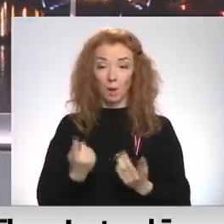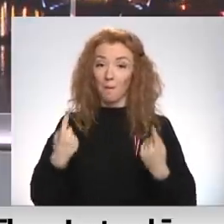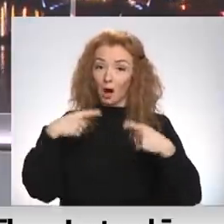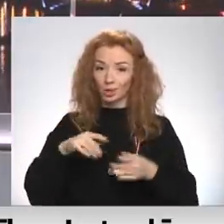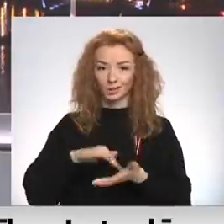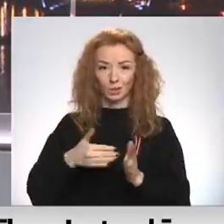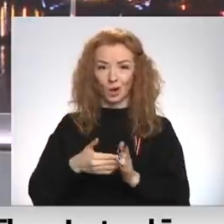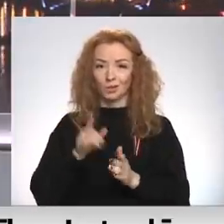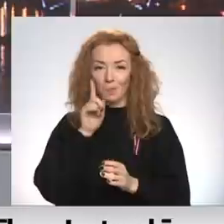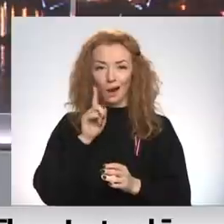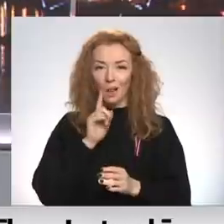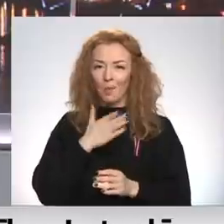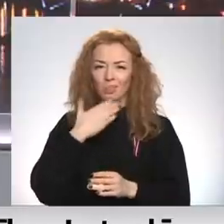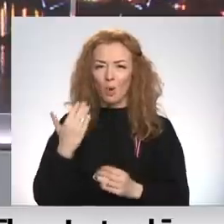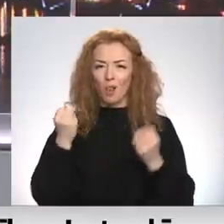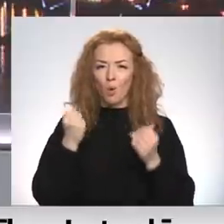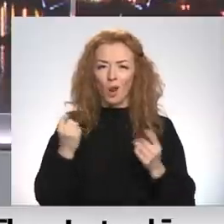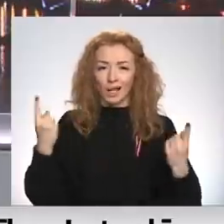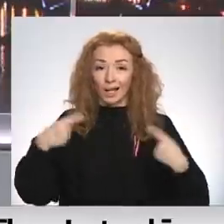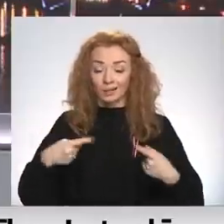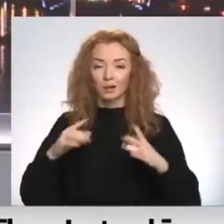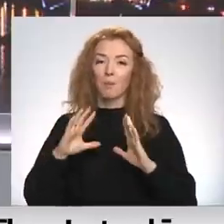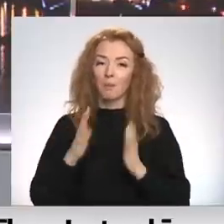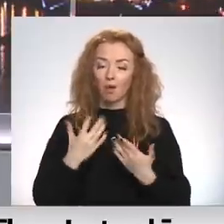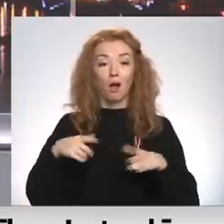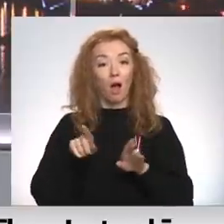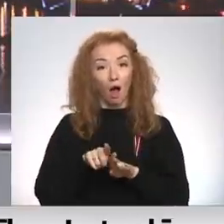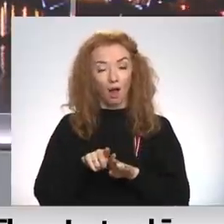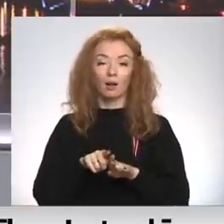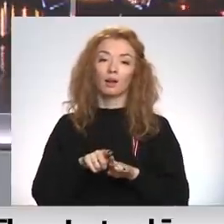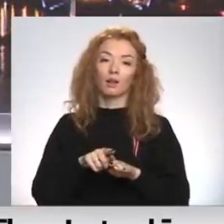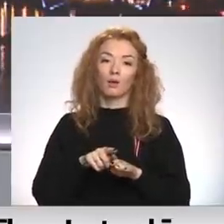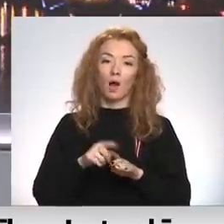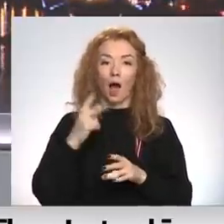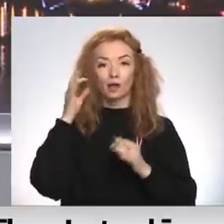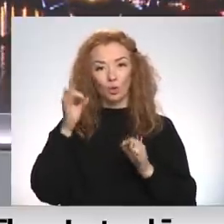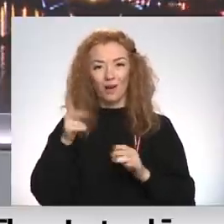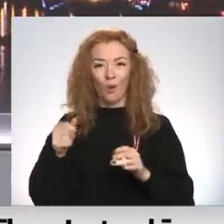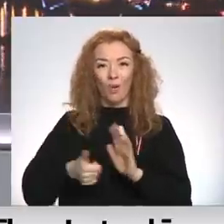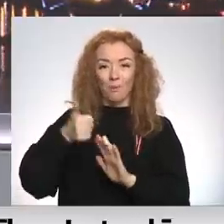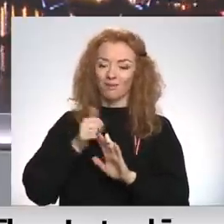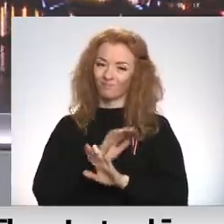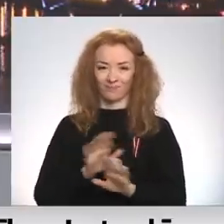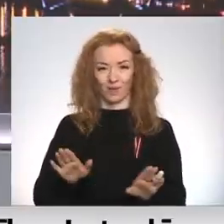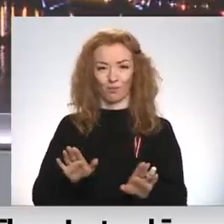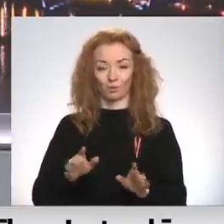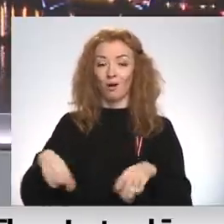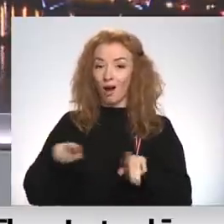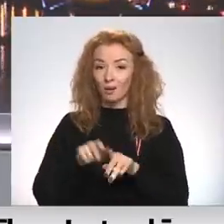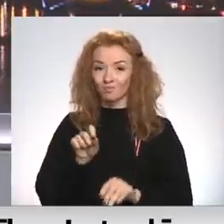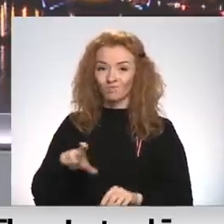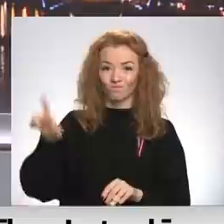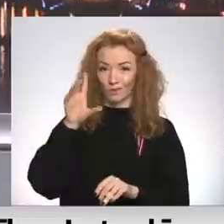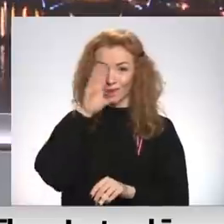situācija vēl nav sasniegusi tik kritisku līmeni, bet vienlaikus nav arī pazīmju, ka tā varētu uzlaboties. Turklāt pieaug iespējas,